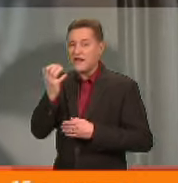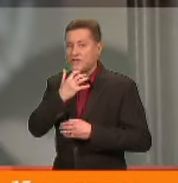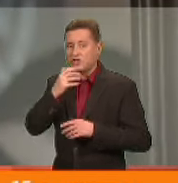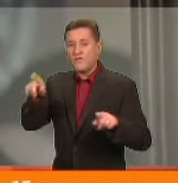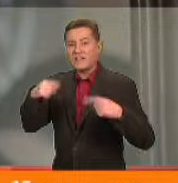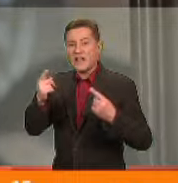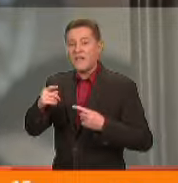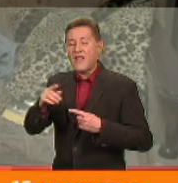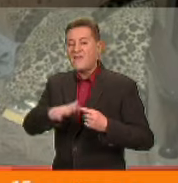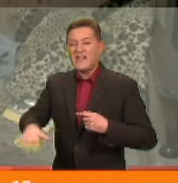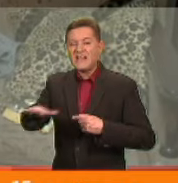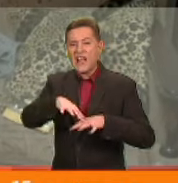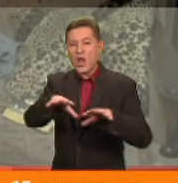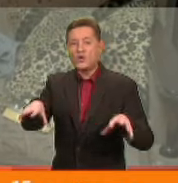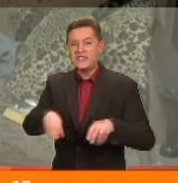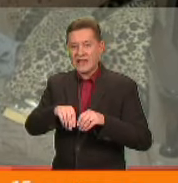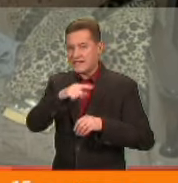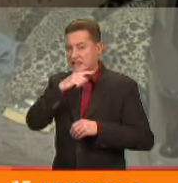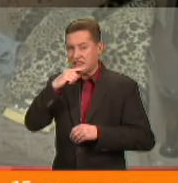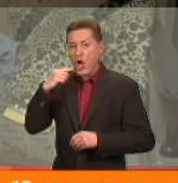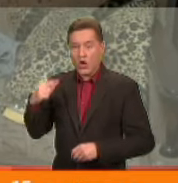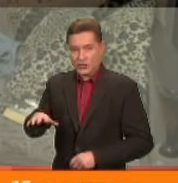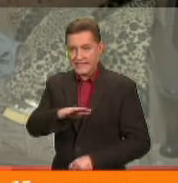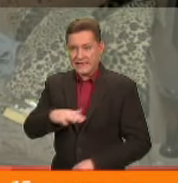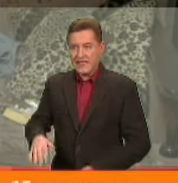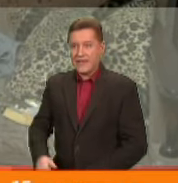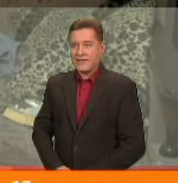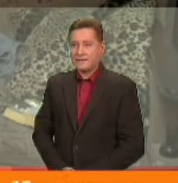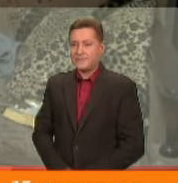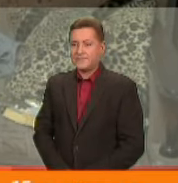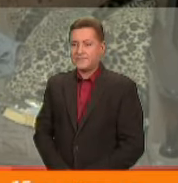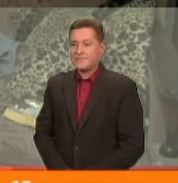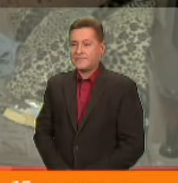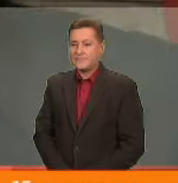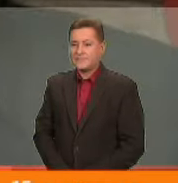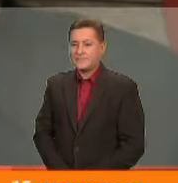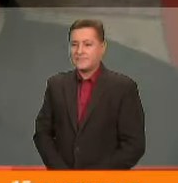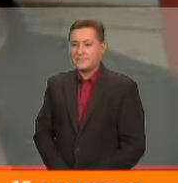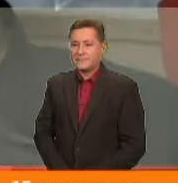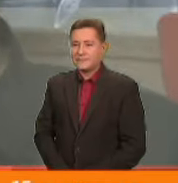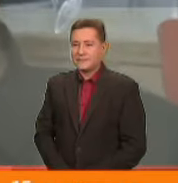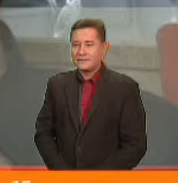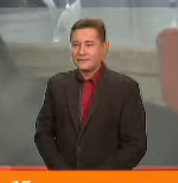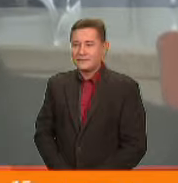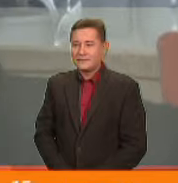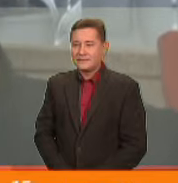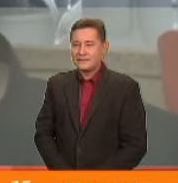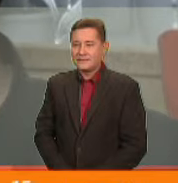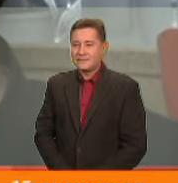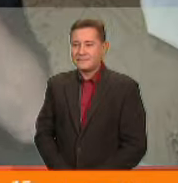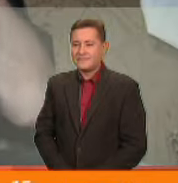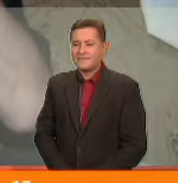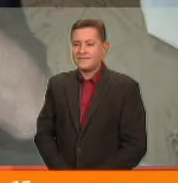территориальную целостность России. Не стирать. Ну как еще? Не стирать. А, я не делал